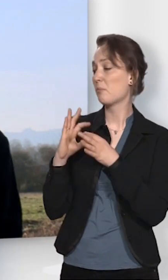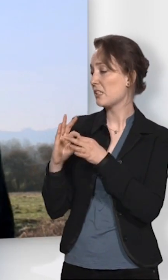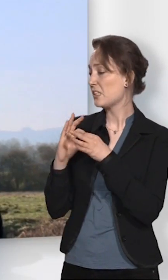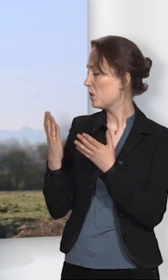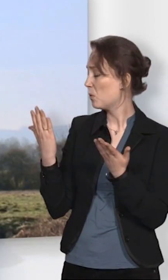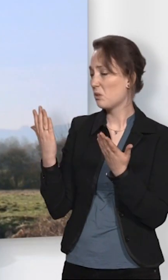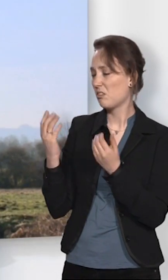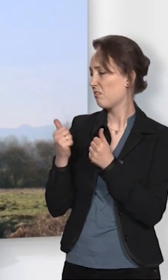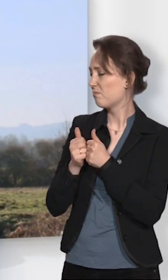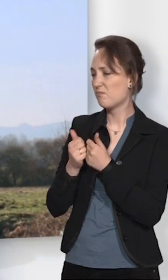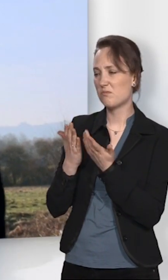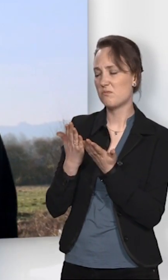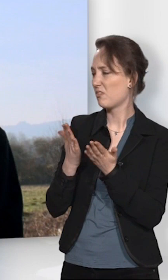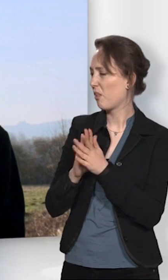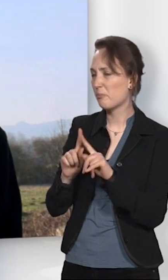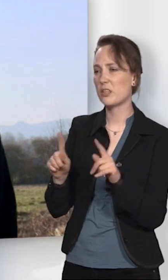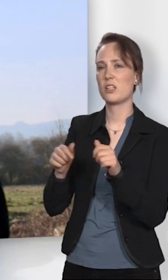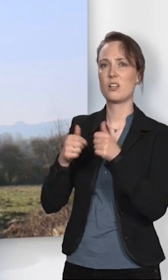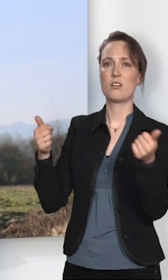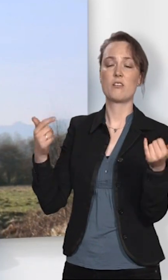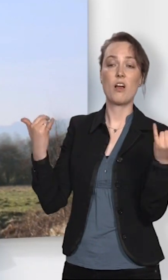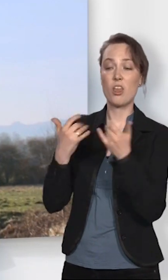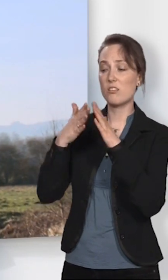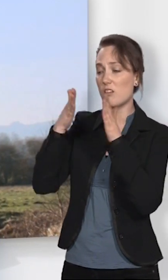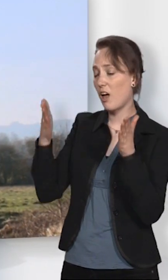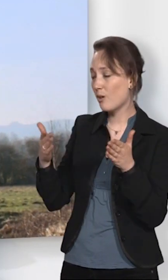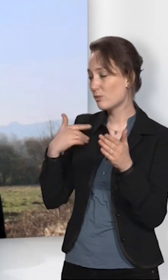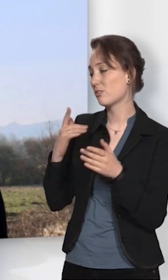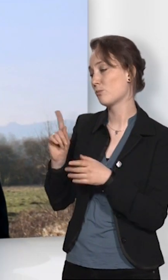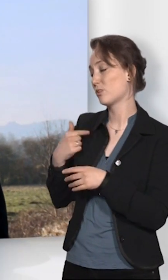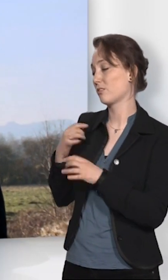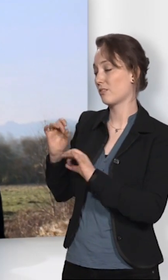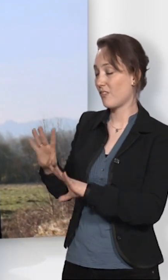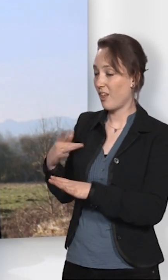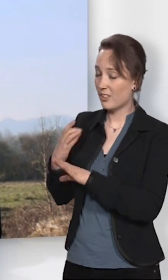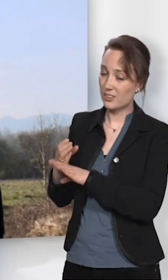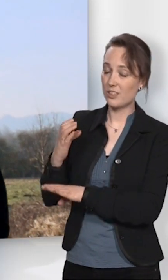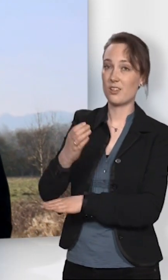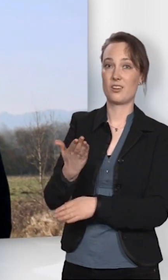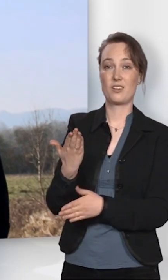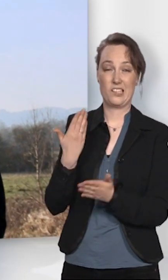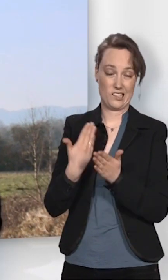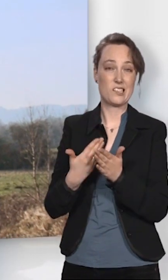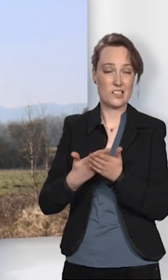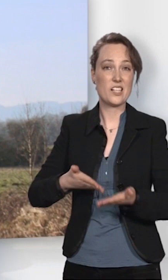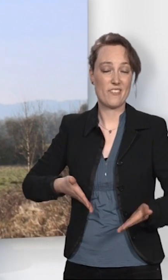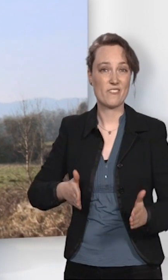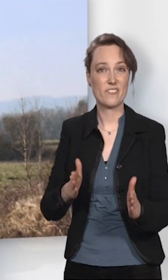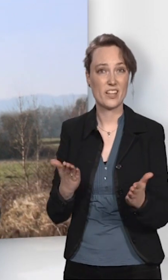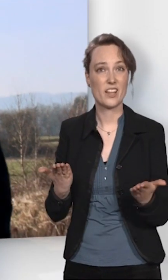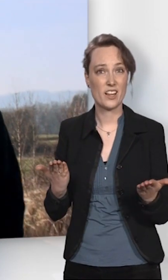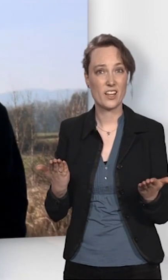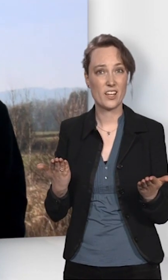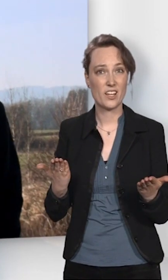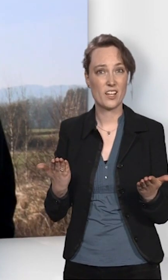Das liebgewordene Elternhaus galt es zu verlassen. Das alles war und ist der Weg.